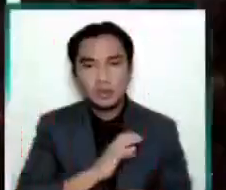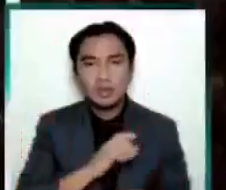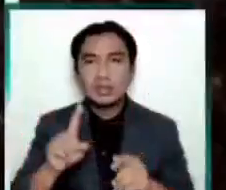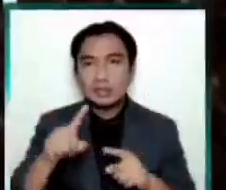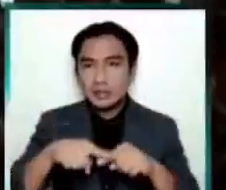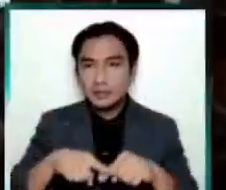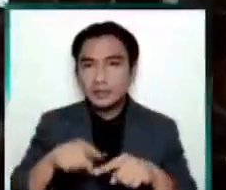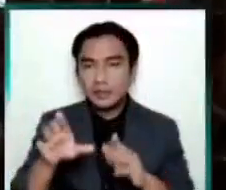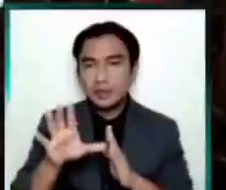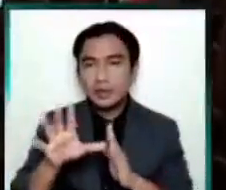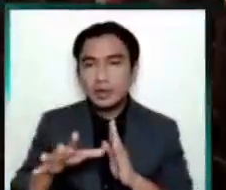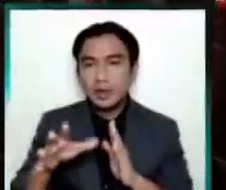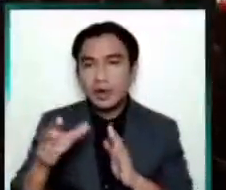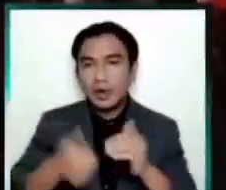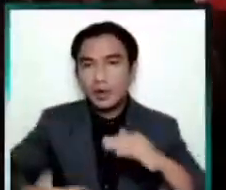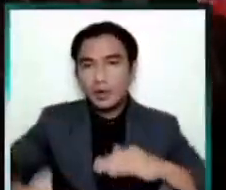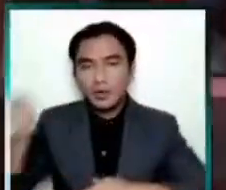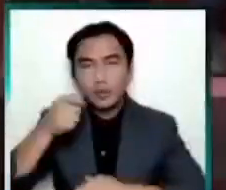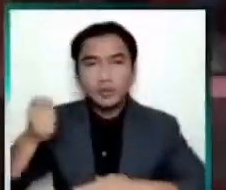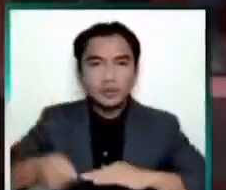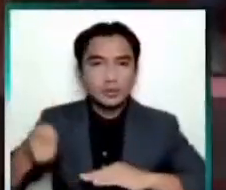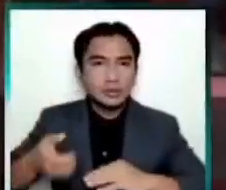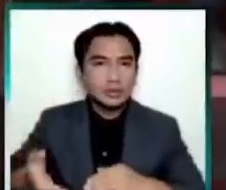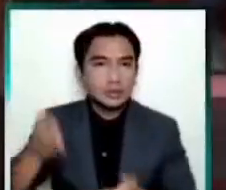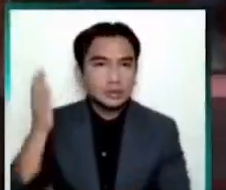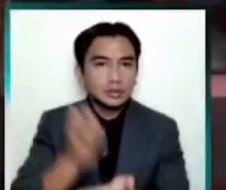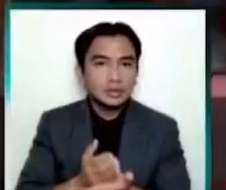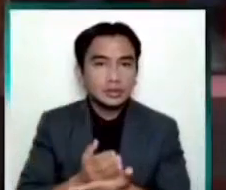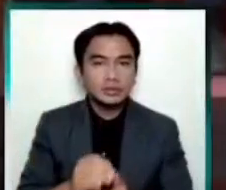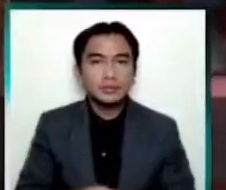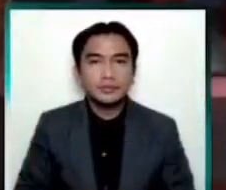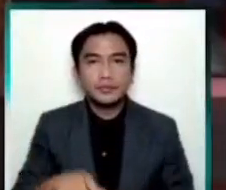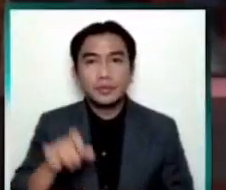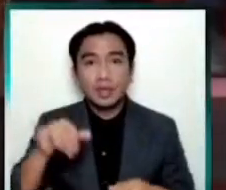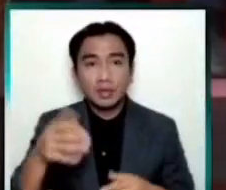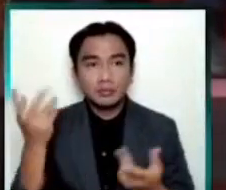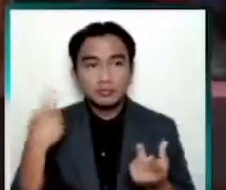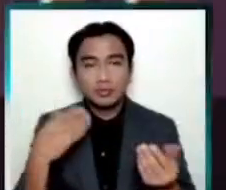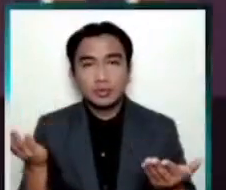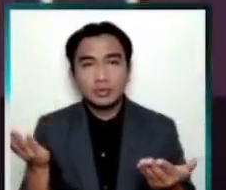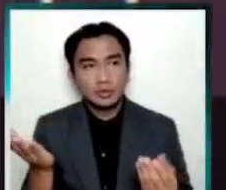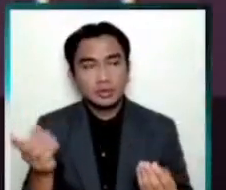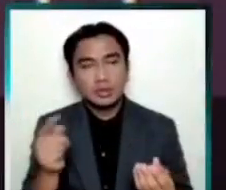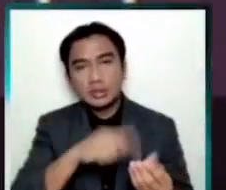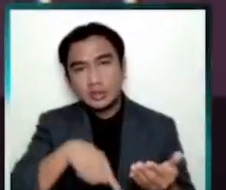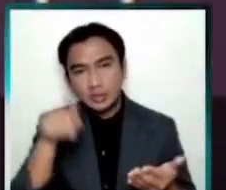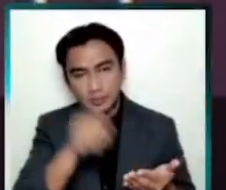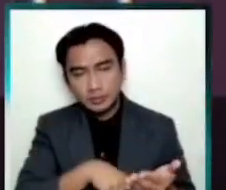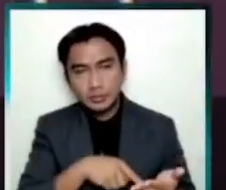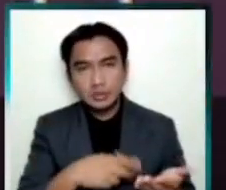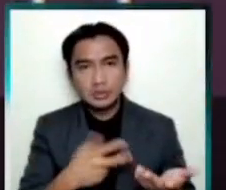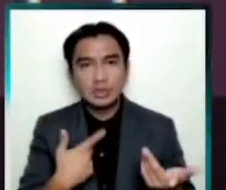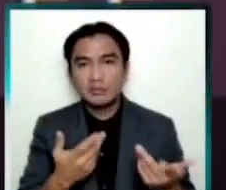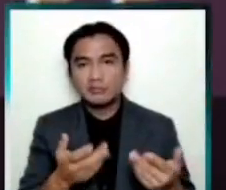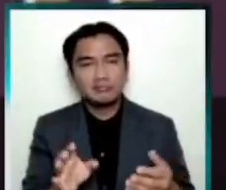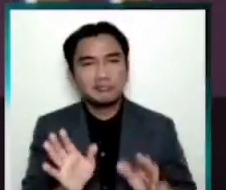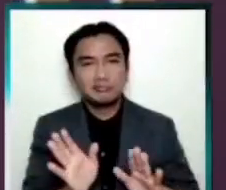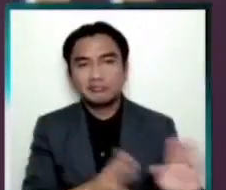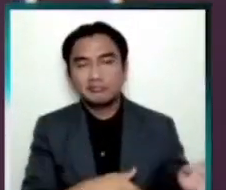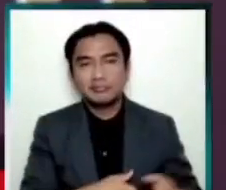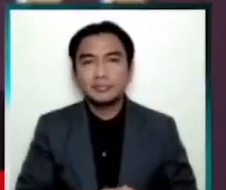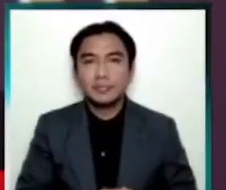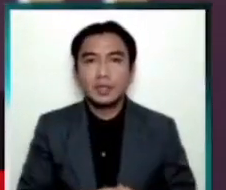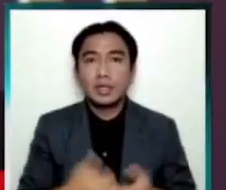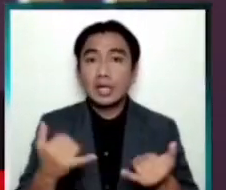eleksyon, pinagtibay ng COMELEC ang dismissal ng disqualification case laban kay Bongbong Marcos. We will await the decision of the Supreme Court on the